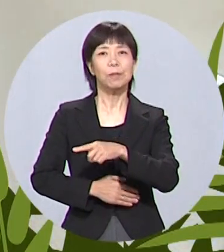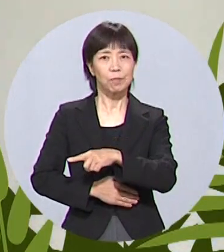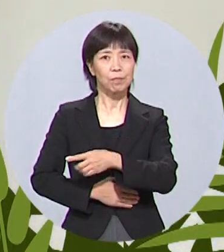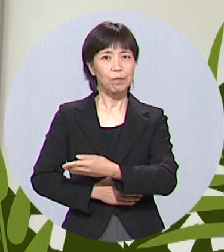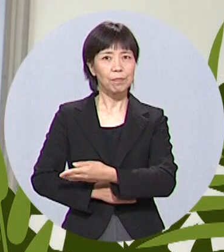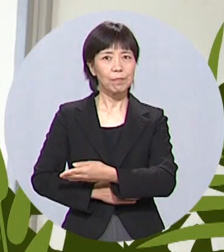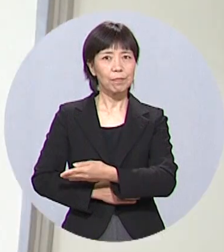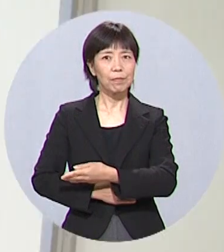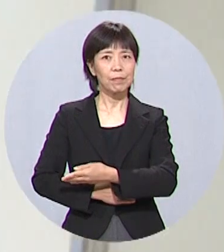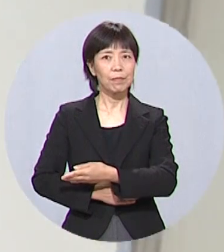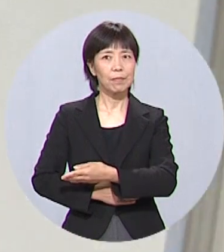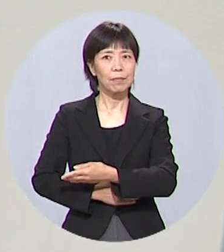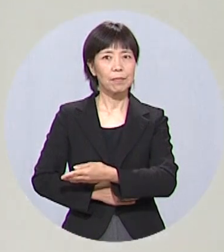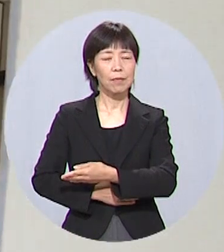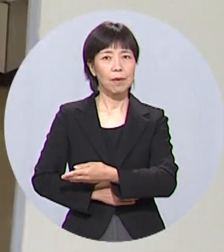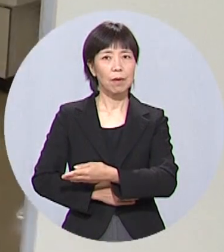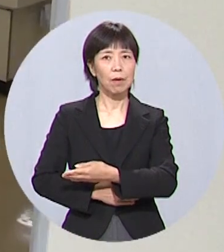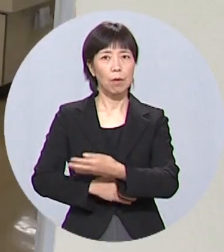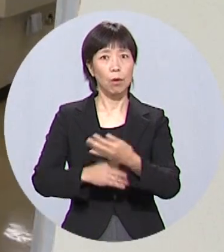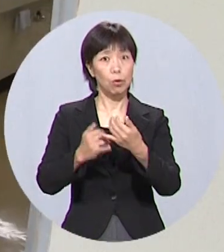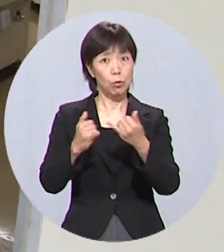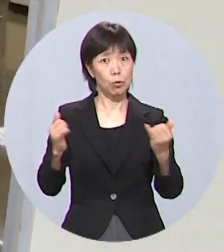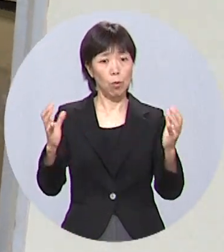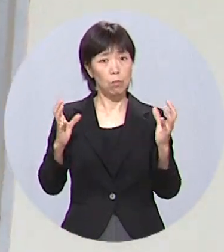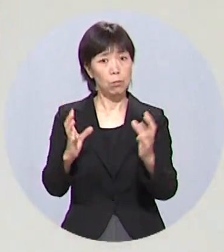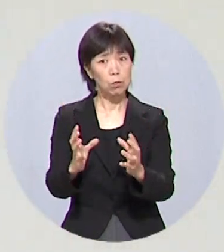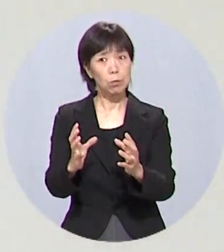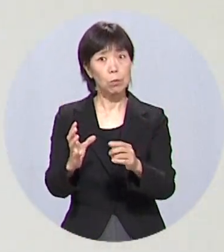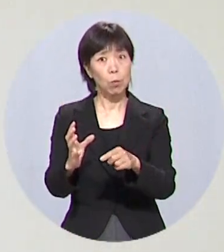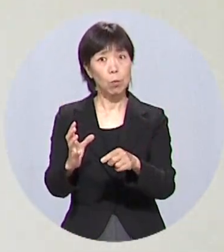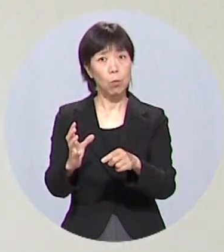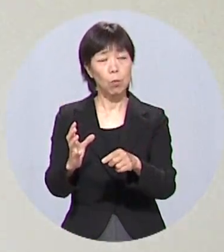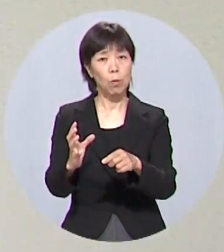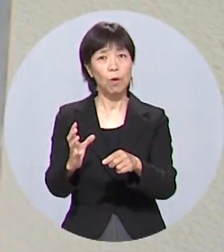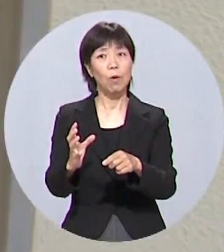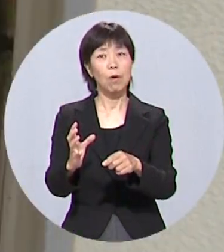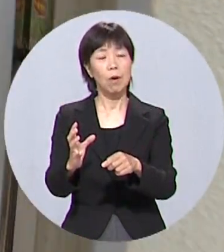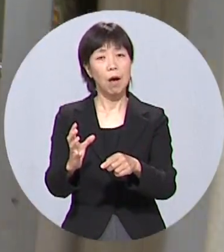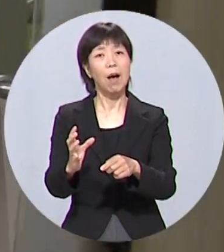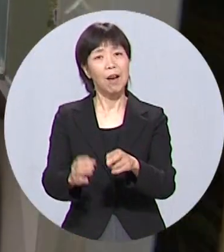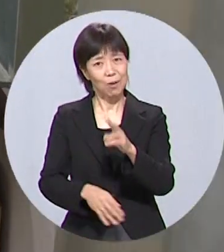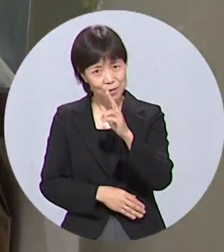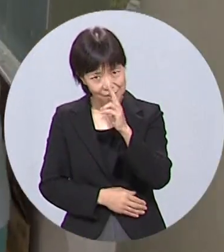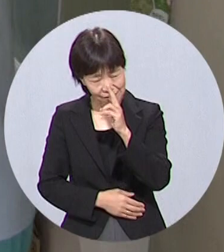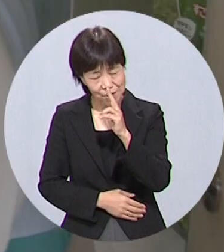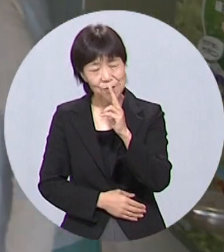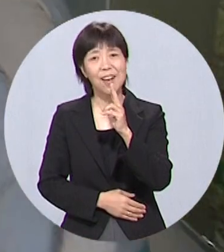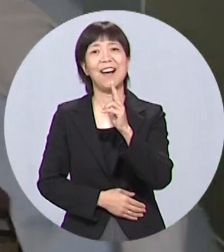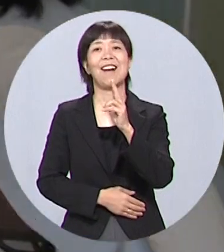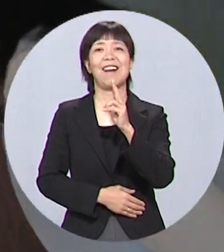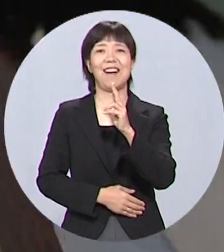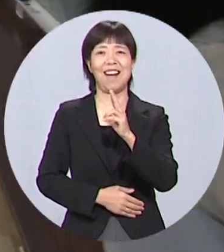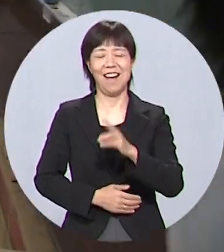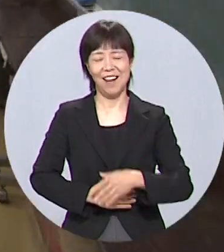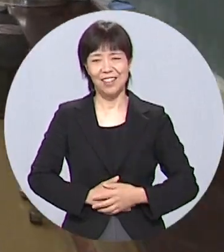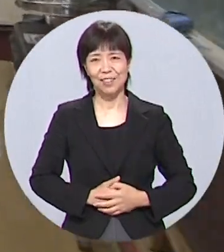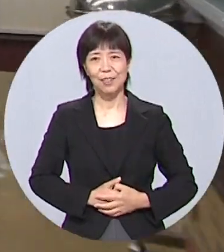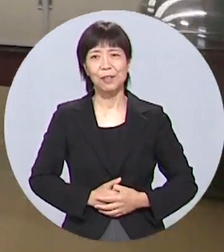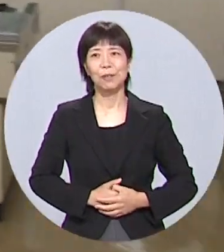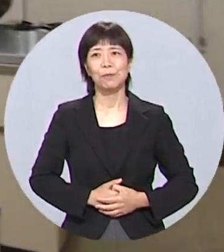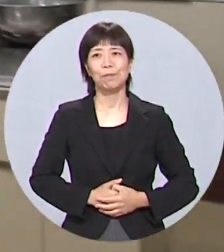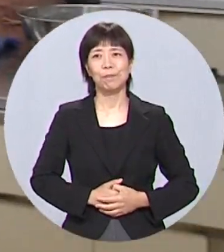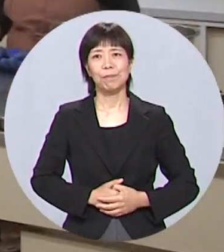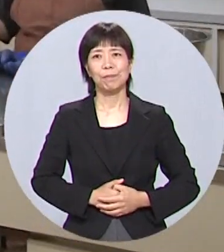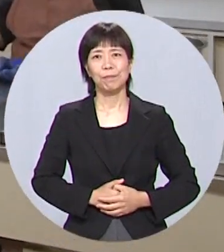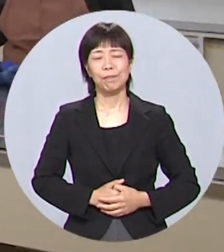作っているらしいです。あ、たくさんいらっしゃいました。あ、すいません、お邪魔します。 あ、こんにち